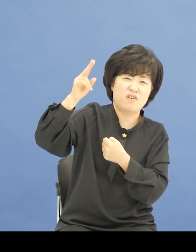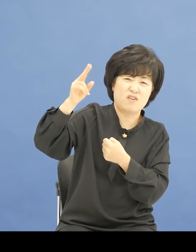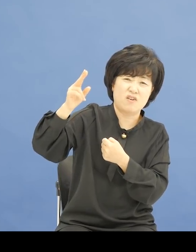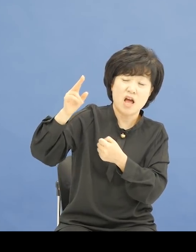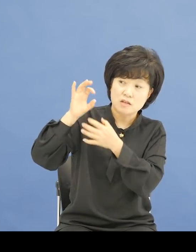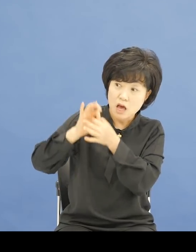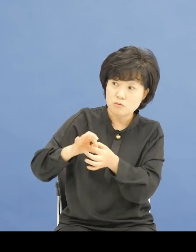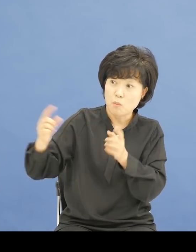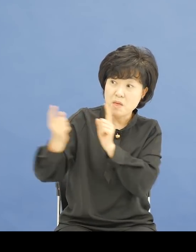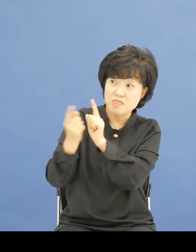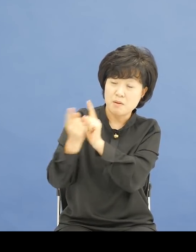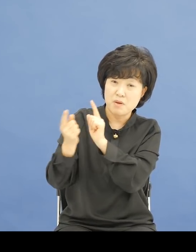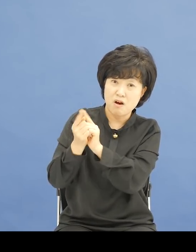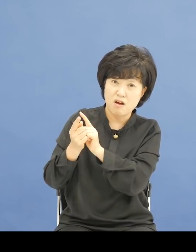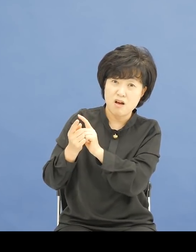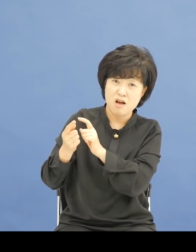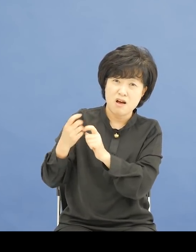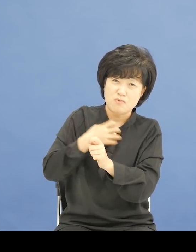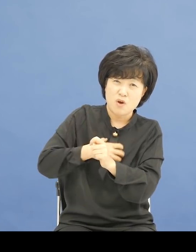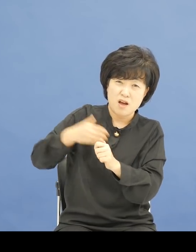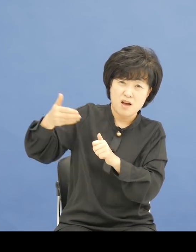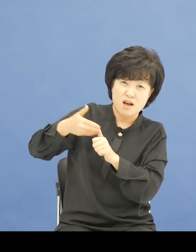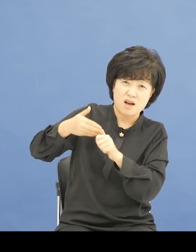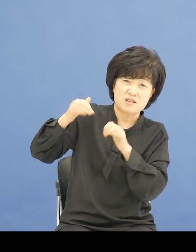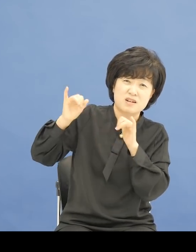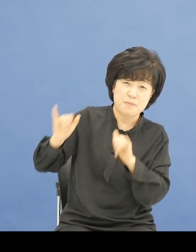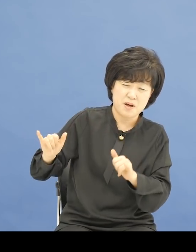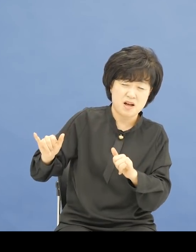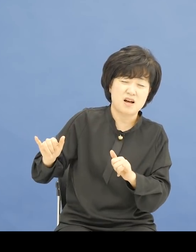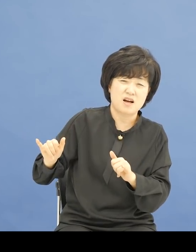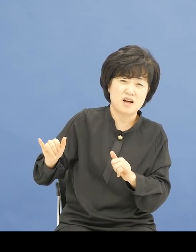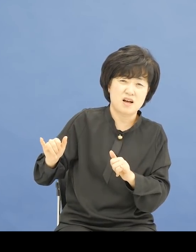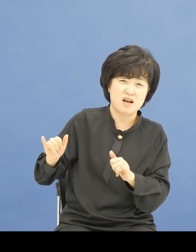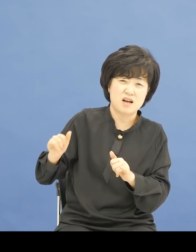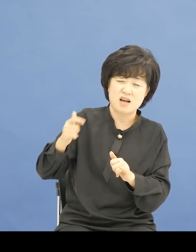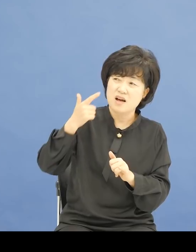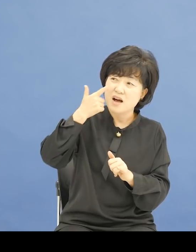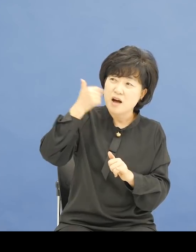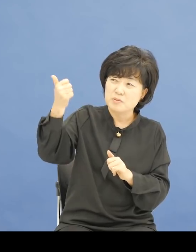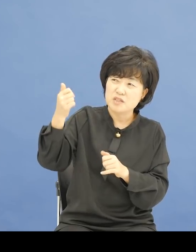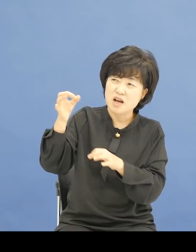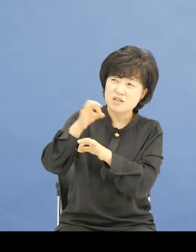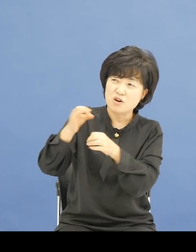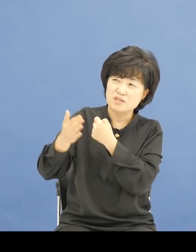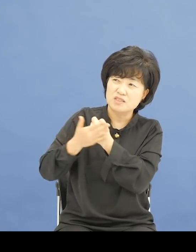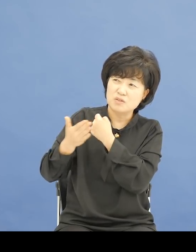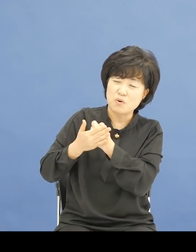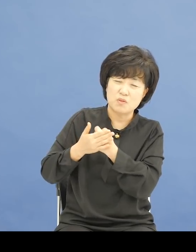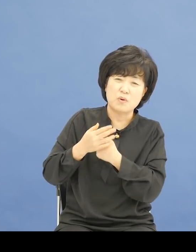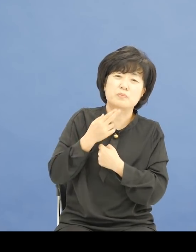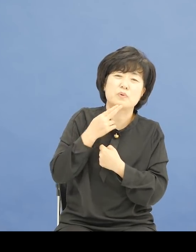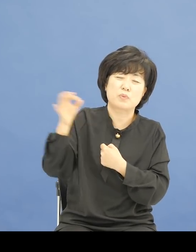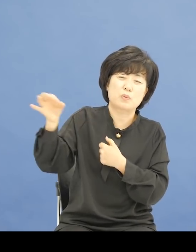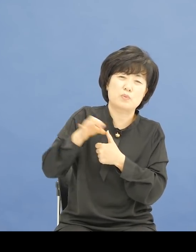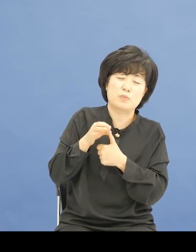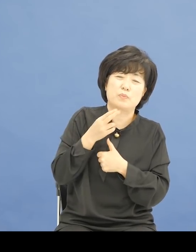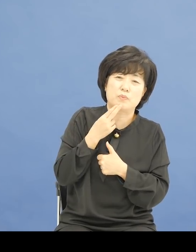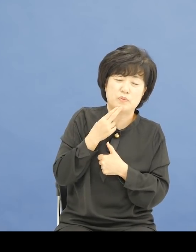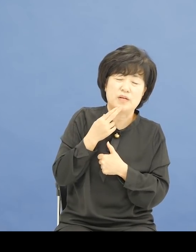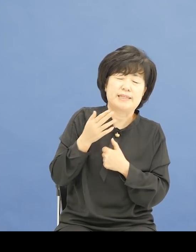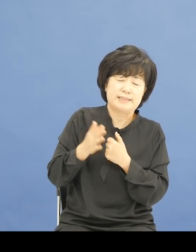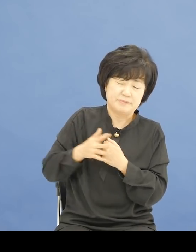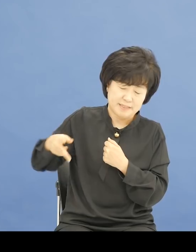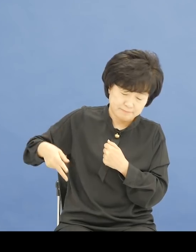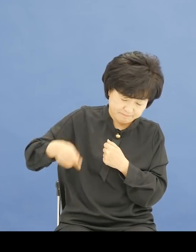또 만나게 되고 저와 저희 어머니를 또 힘들게 하니까 그렇죠. 또 아버지께서 경제적인 지원을 하나도 해주시지 안 않으시고 해주시고 그러다